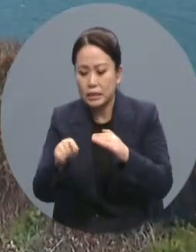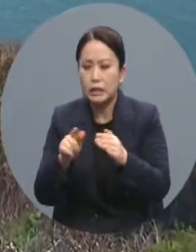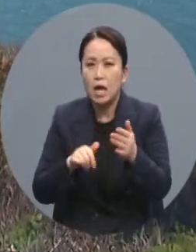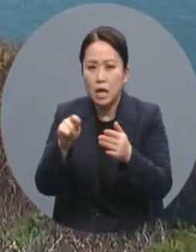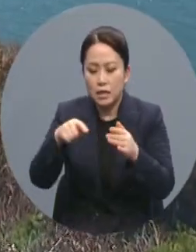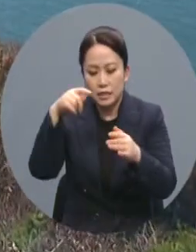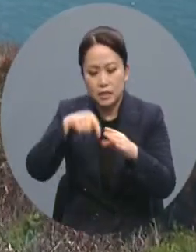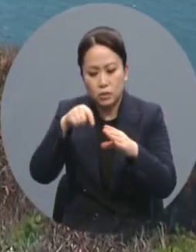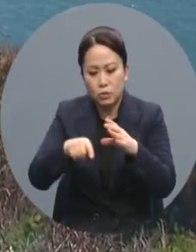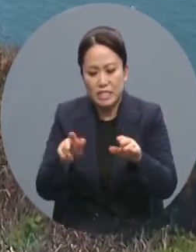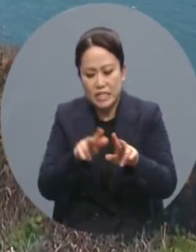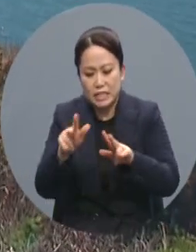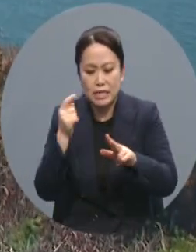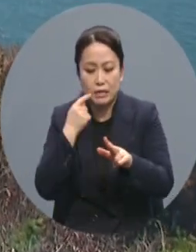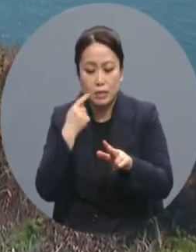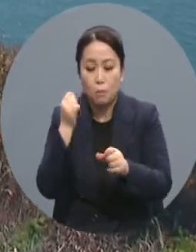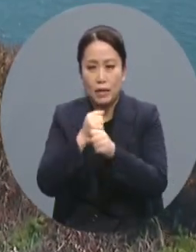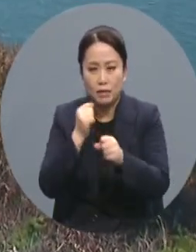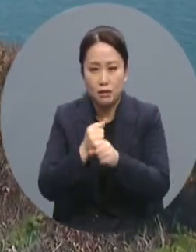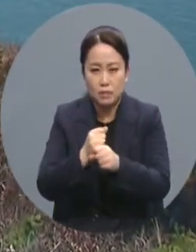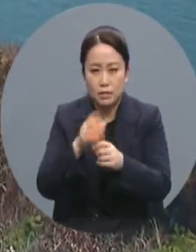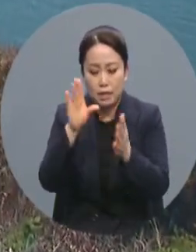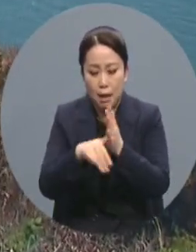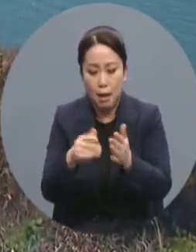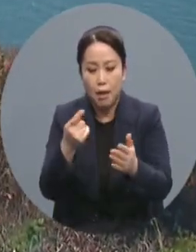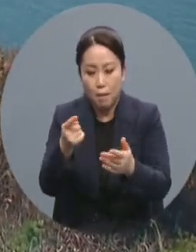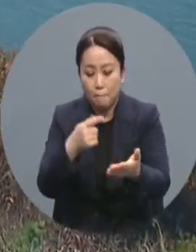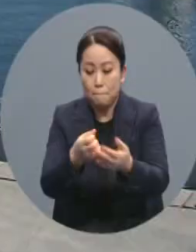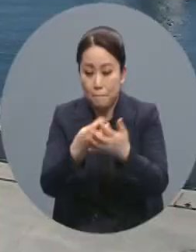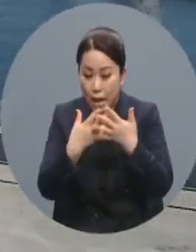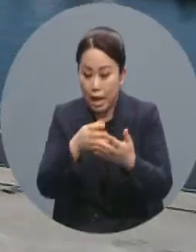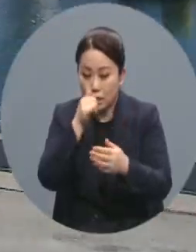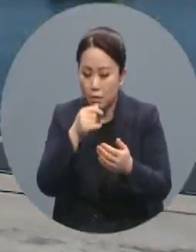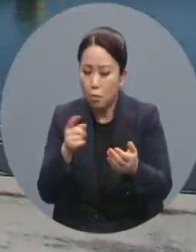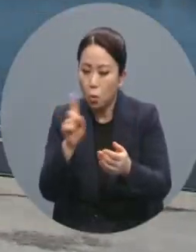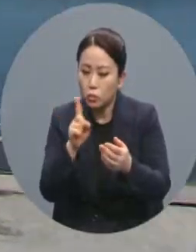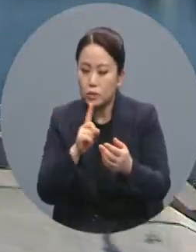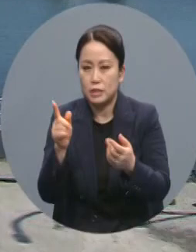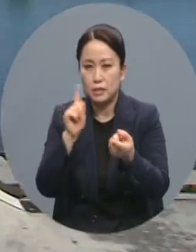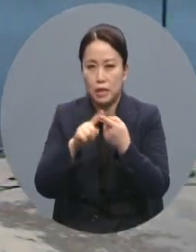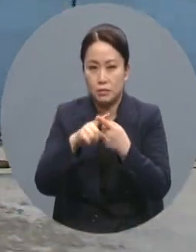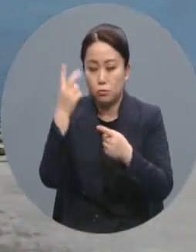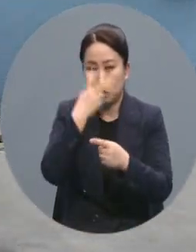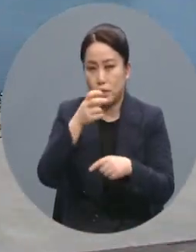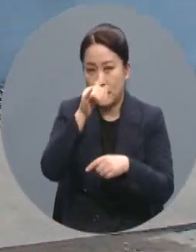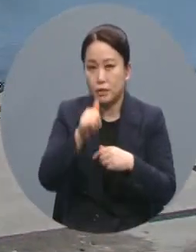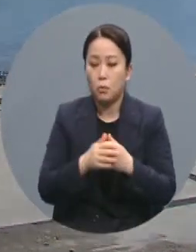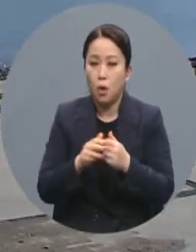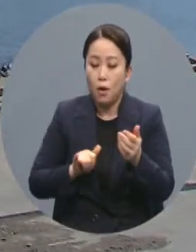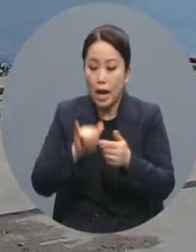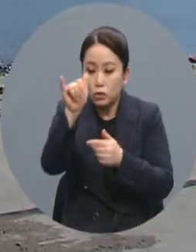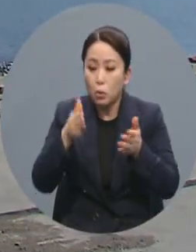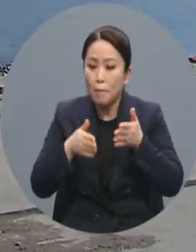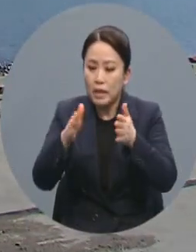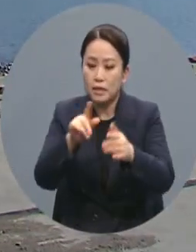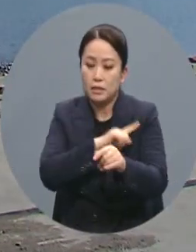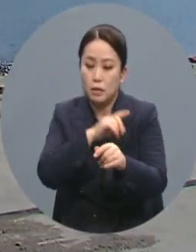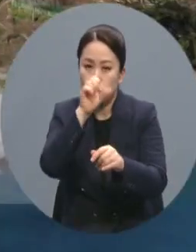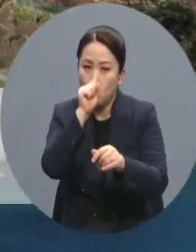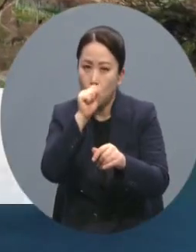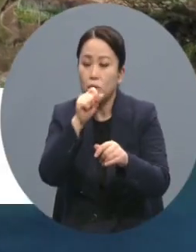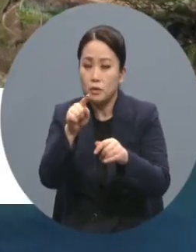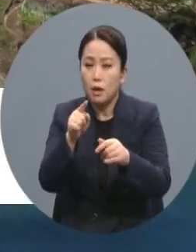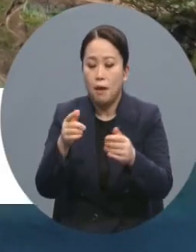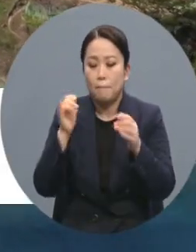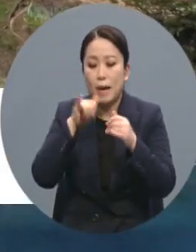항공 안전성과 용량 확보를 위해 최적의 활주로 방향과 입지를 제시하게 됩니다. 이번 사태를 굉장히